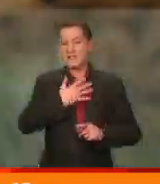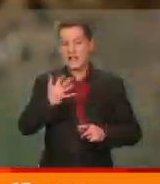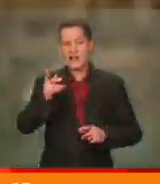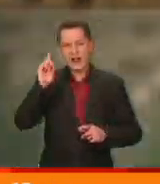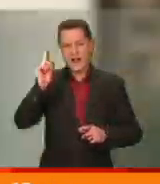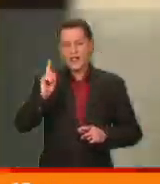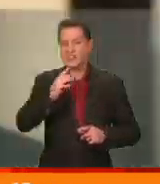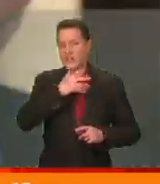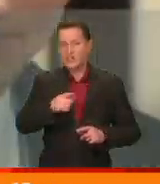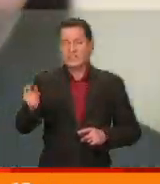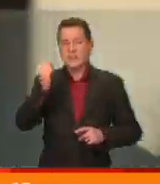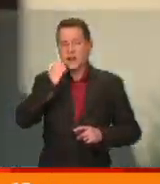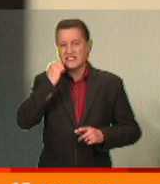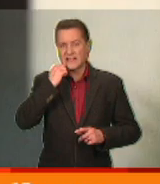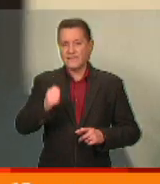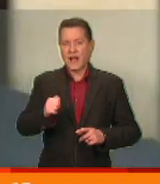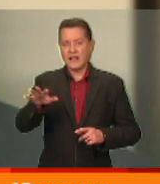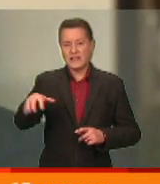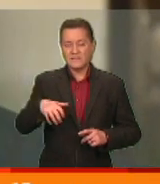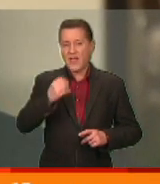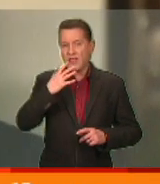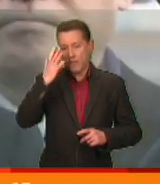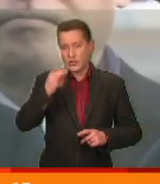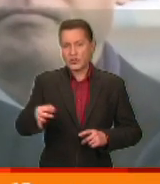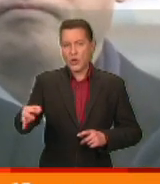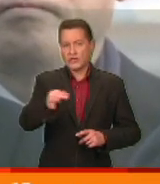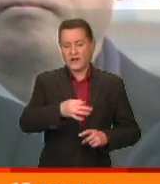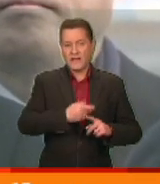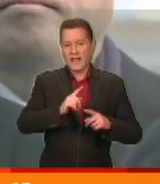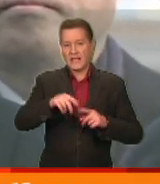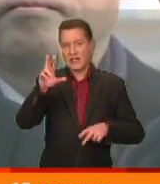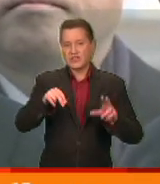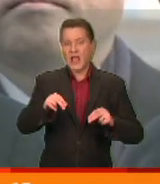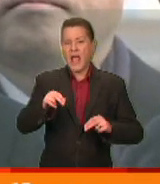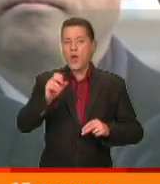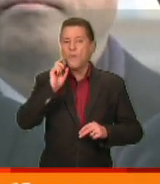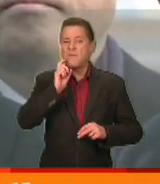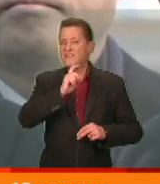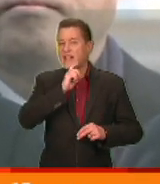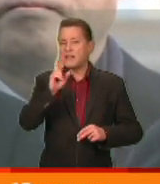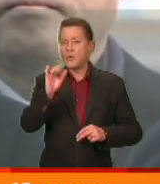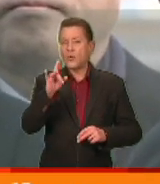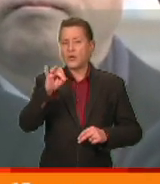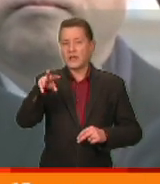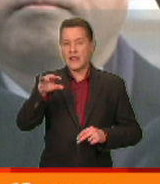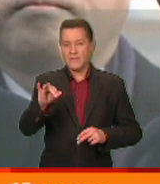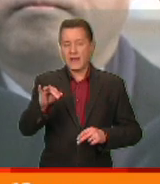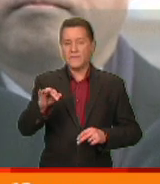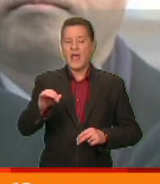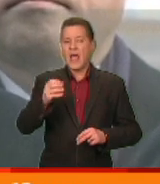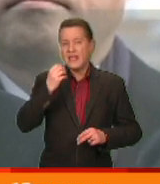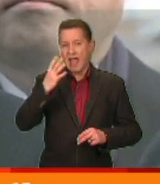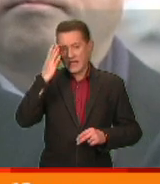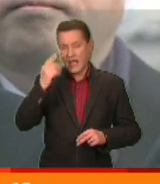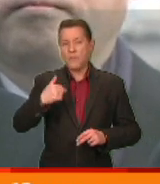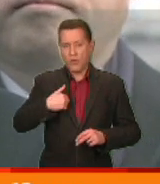часів Москва анексувала Японські острови які вважає своїми п хочу вести перемови як японець у якого на серці висічені